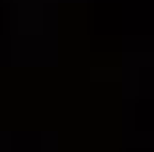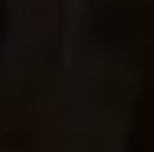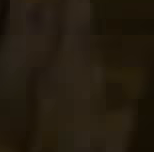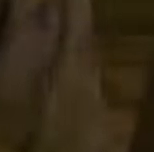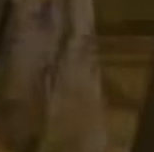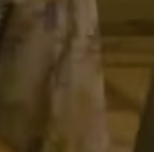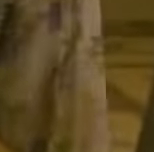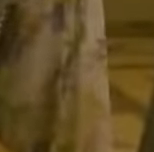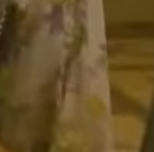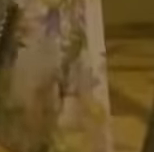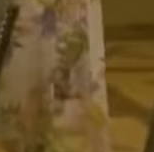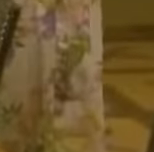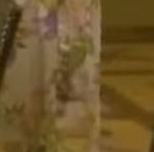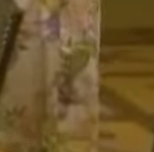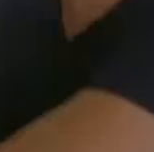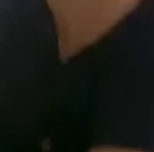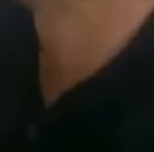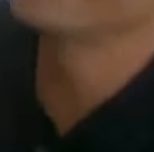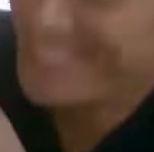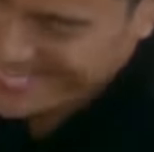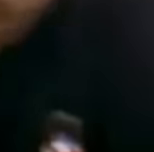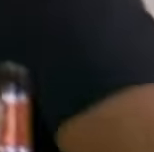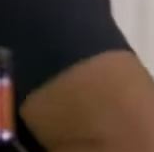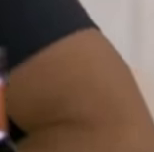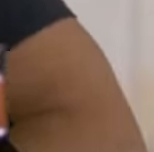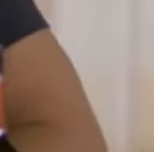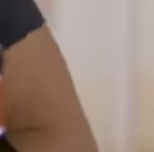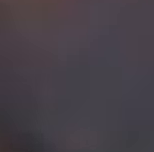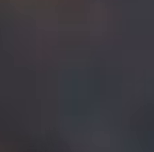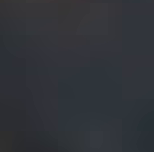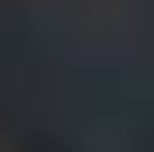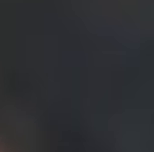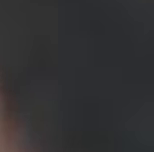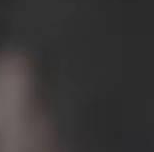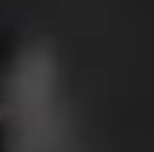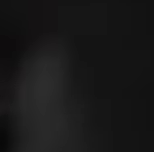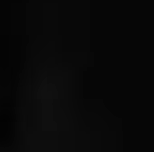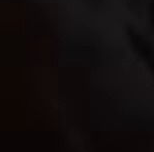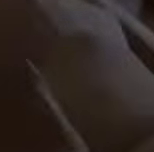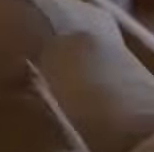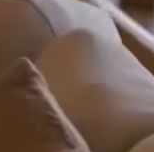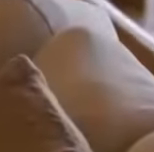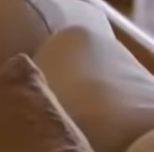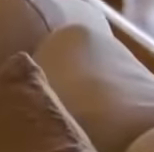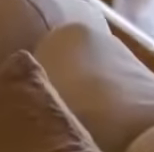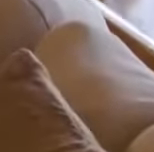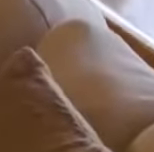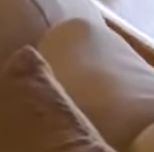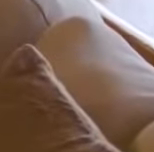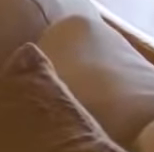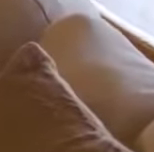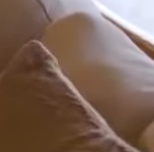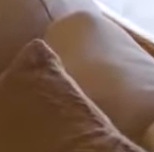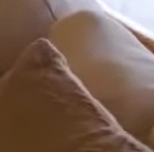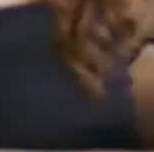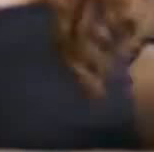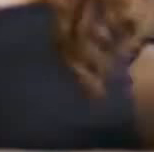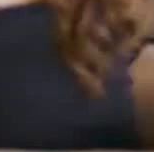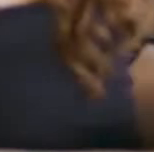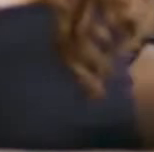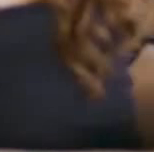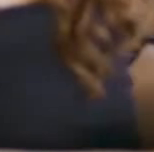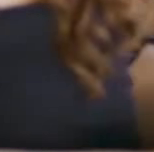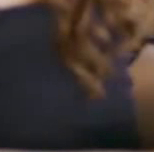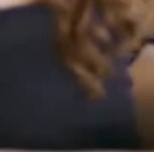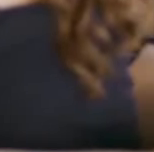Hey! Housewife na pipiling maging mabuti at mapagpatawad na asawa. Mami, bago na namang ginujowa si Tony. Ayan ka